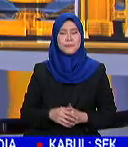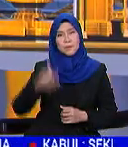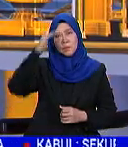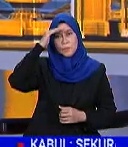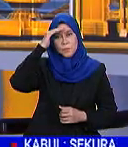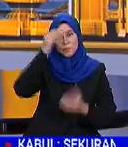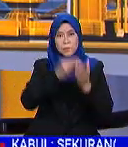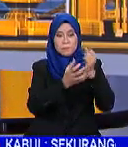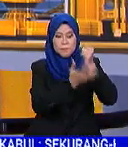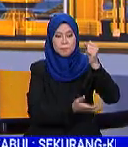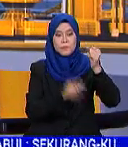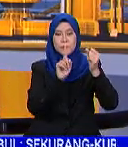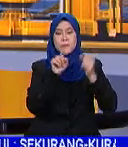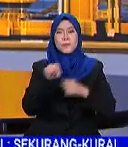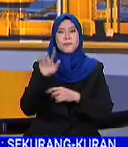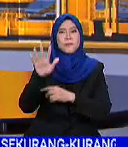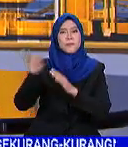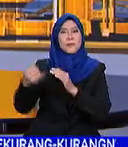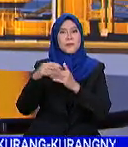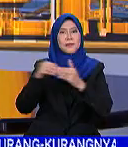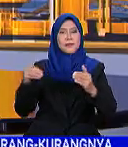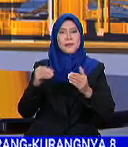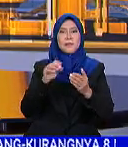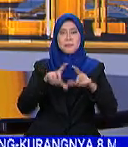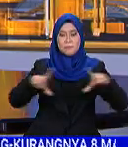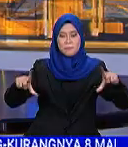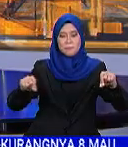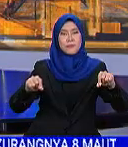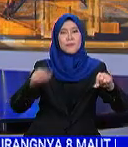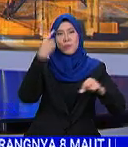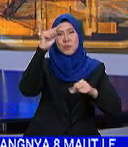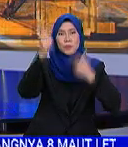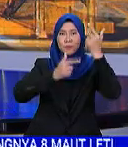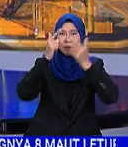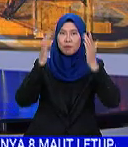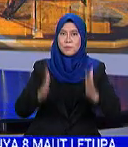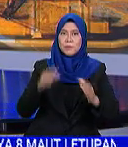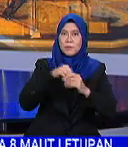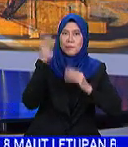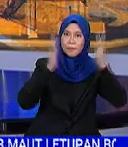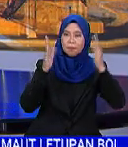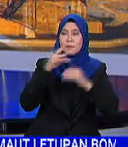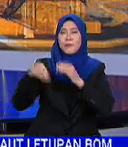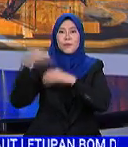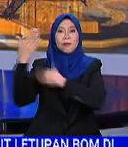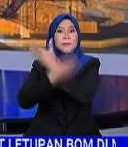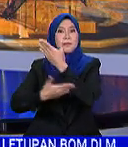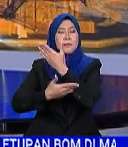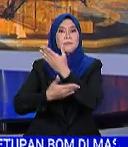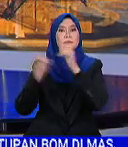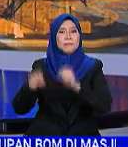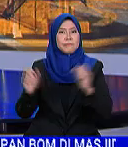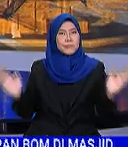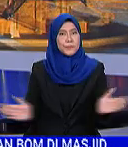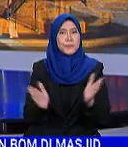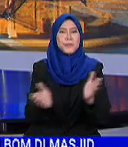Johor memperuntukkan 1.5 juta ringgit dalam bentuk baucer kepada semua pelancong domestik dan antarabangsa bagi menggalakkan mereka ke negeri